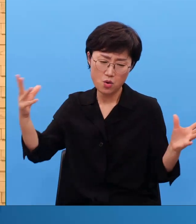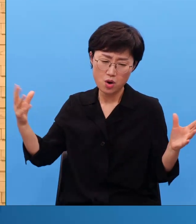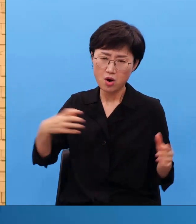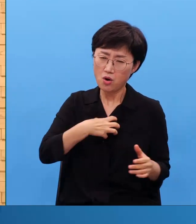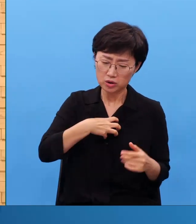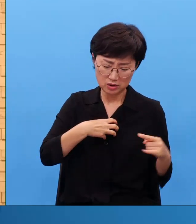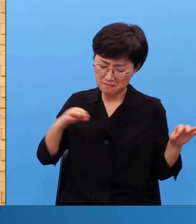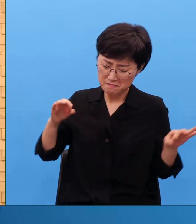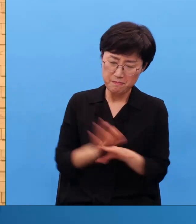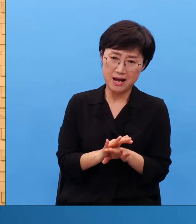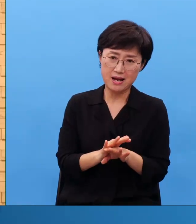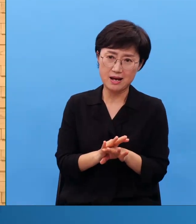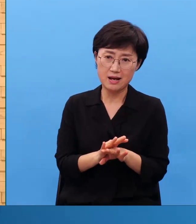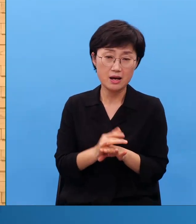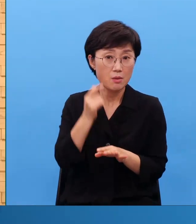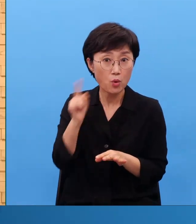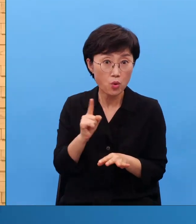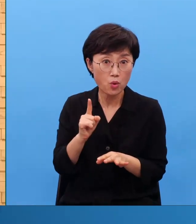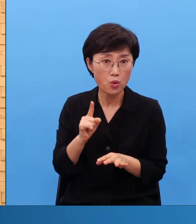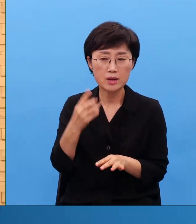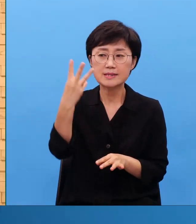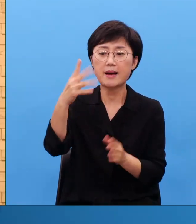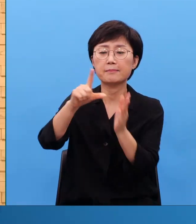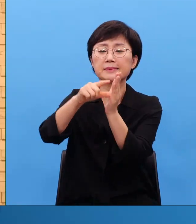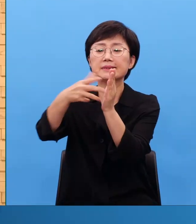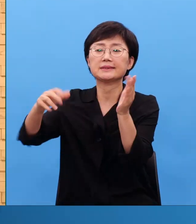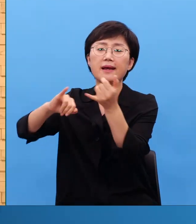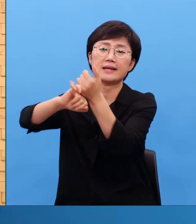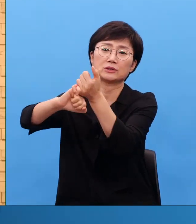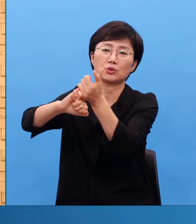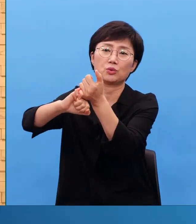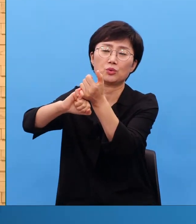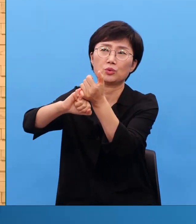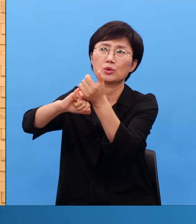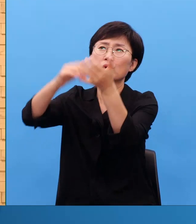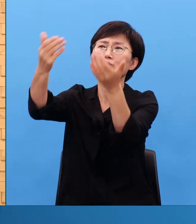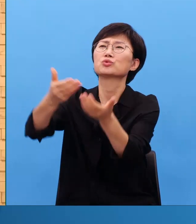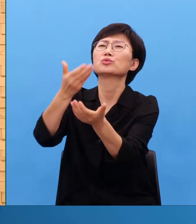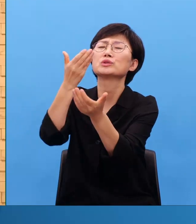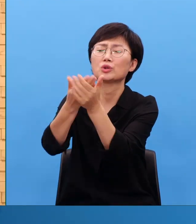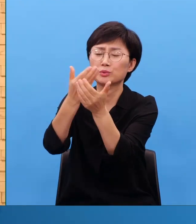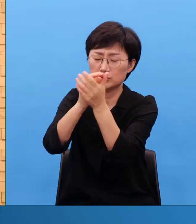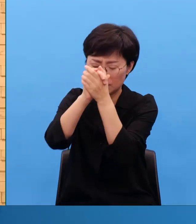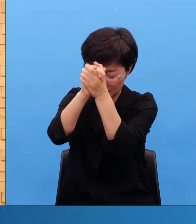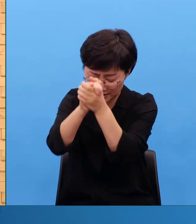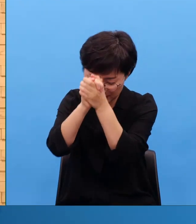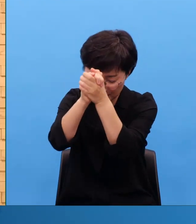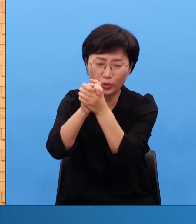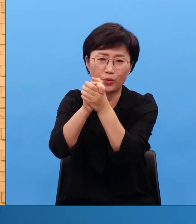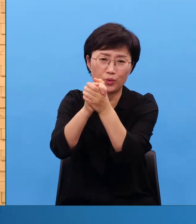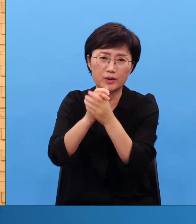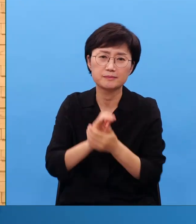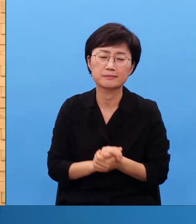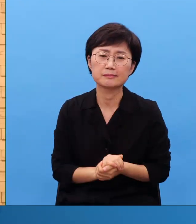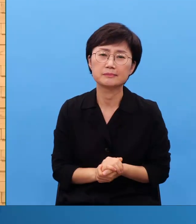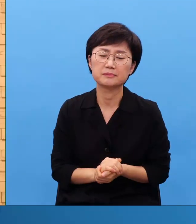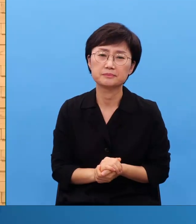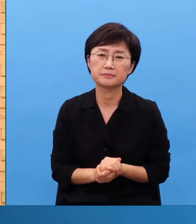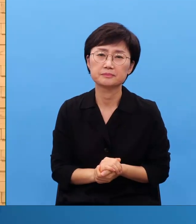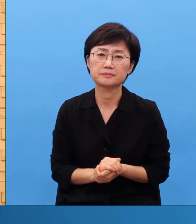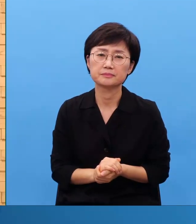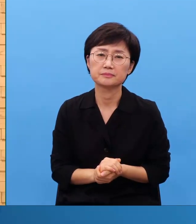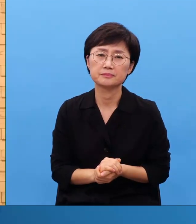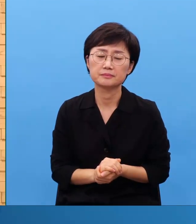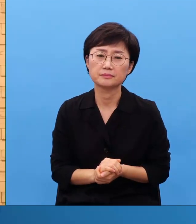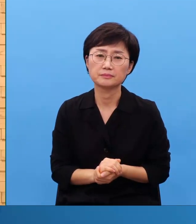언약 사명을 나에게 주옵소서. And we can't do anything about our past, but Lord God, may you give me the mission, the covenant, the power that changes all the three ages, the